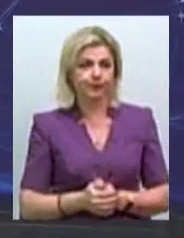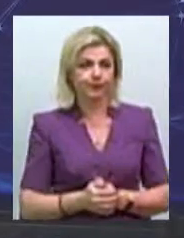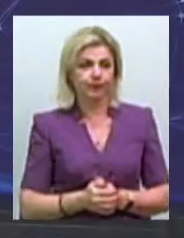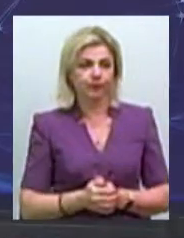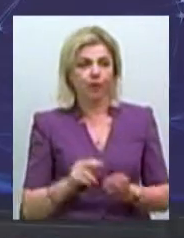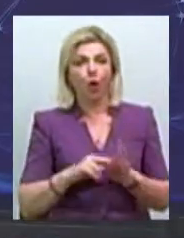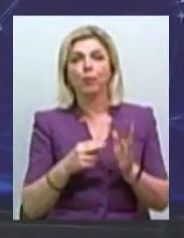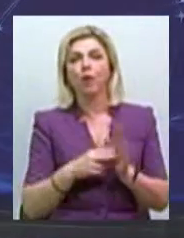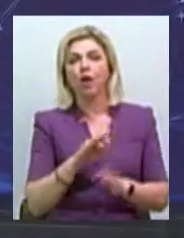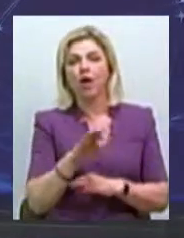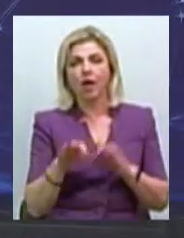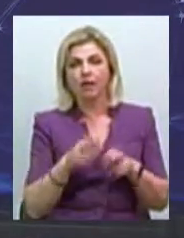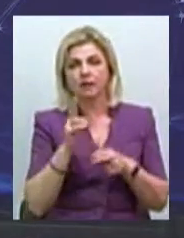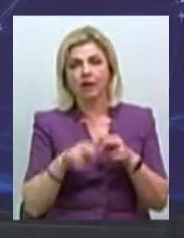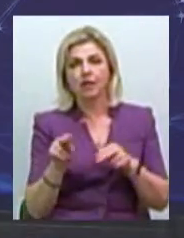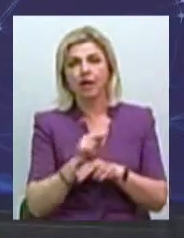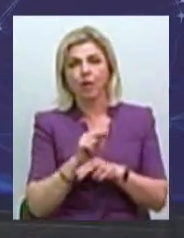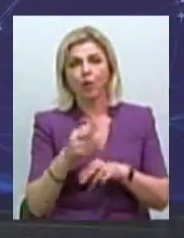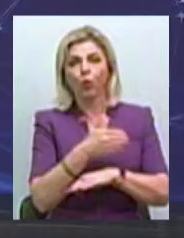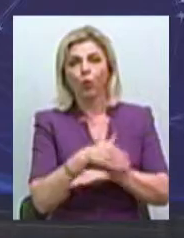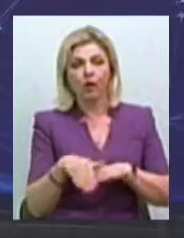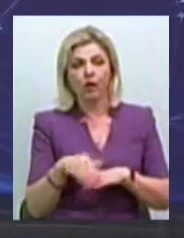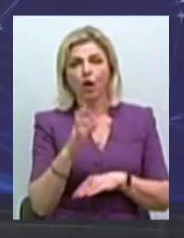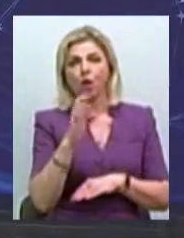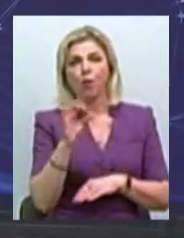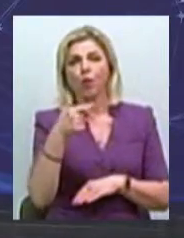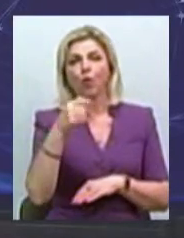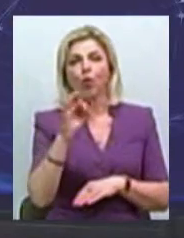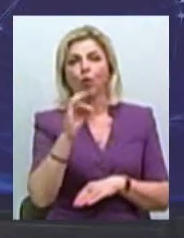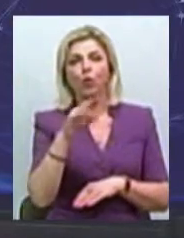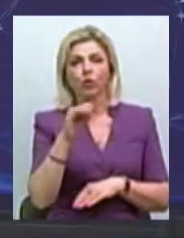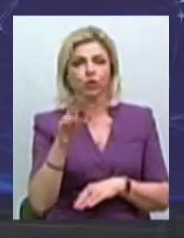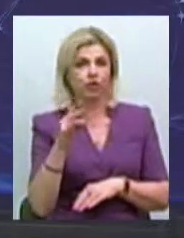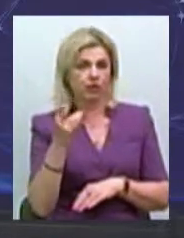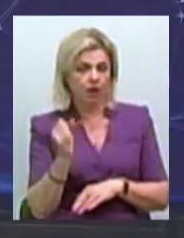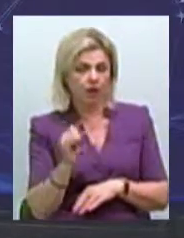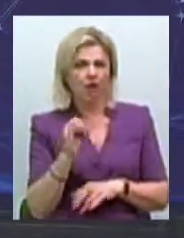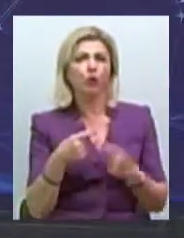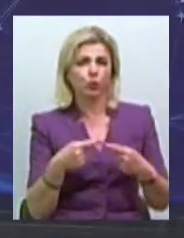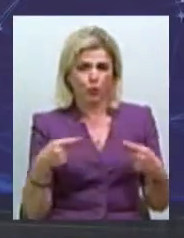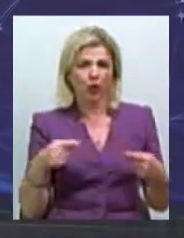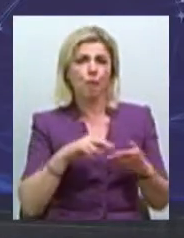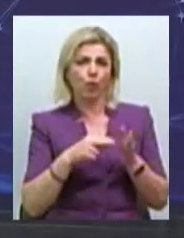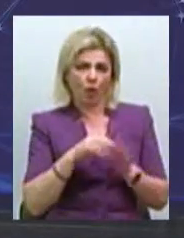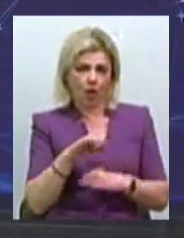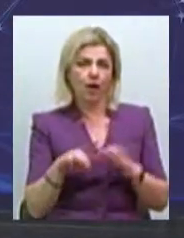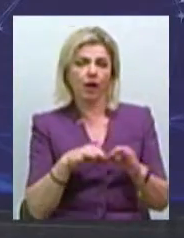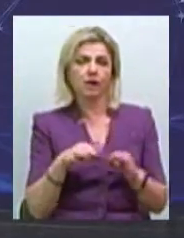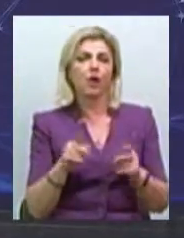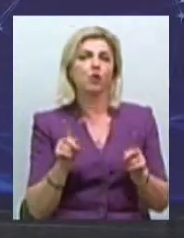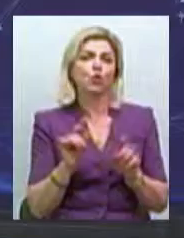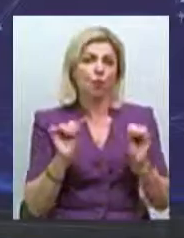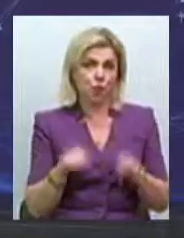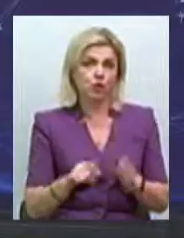Проект ми закінчуємо ремонт колектору по вулиці Богородичній. Ну і ще є ряд проєктів, які от, можна